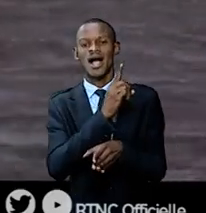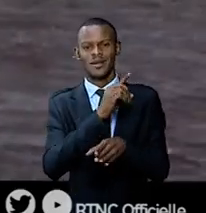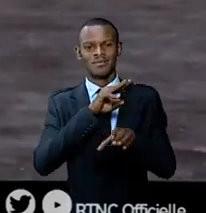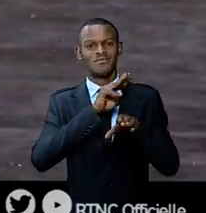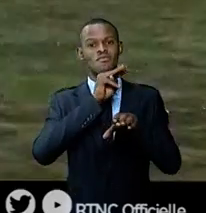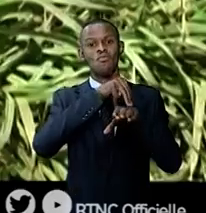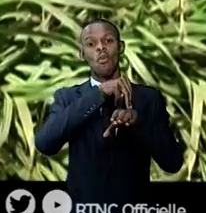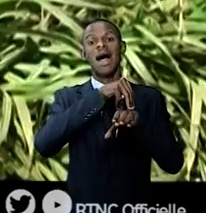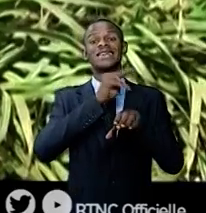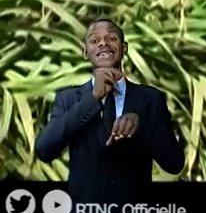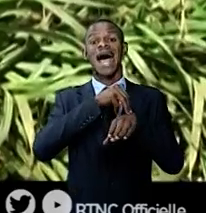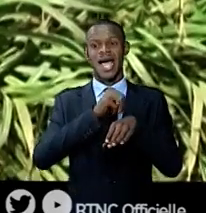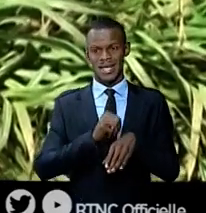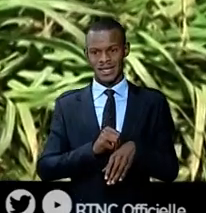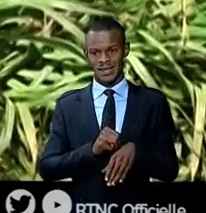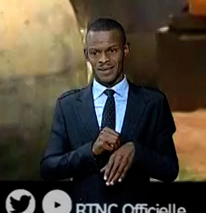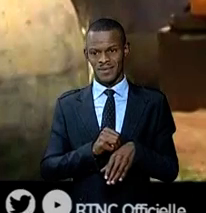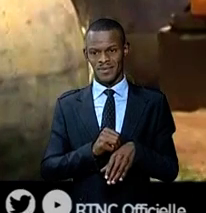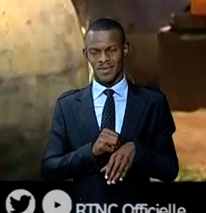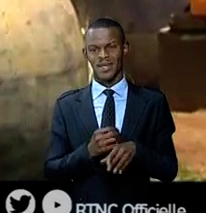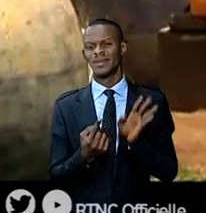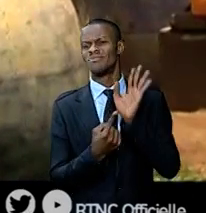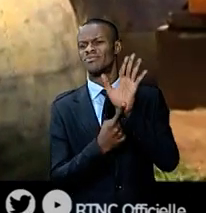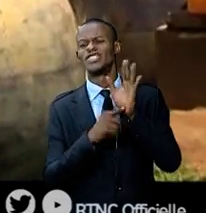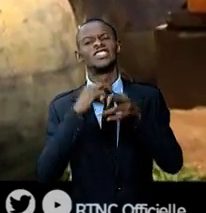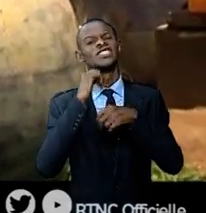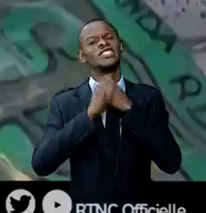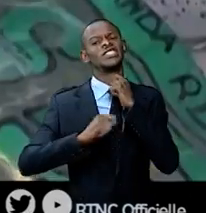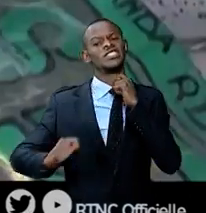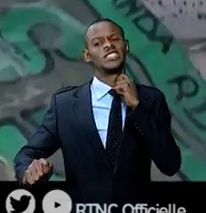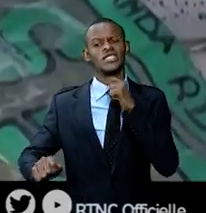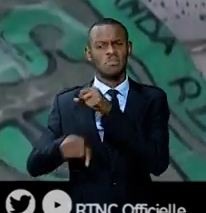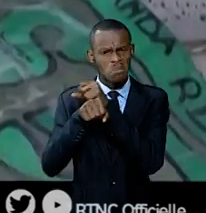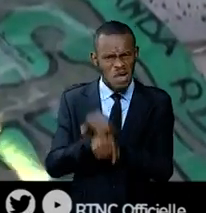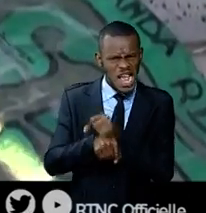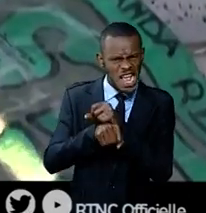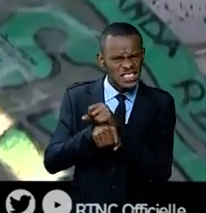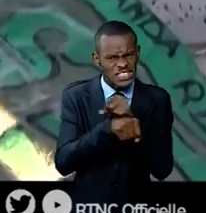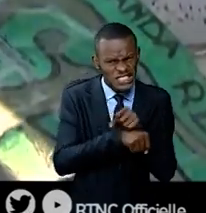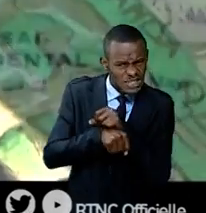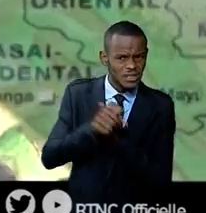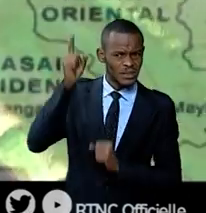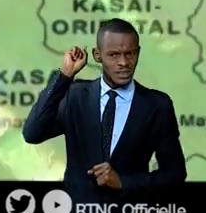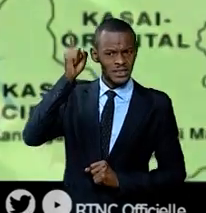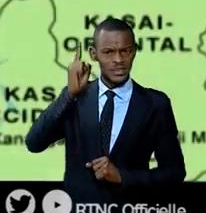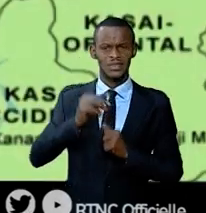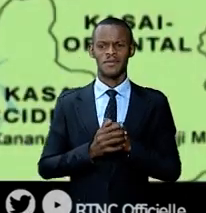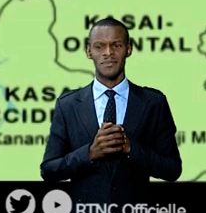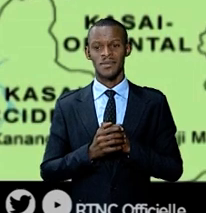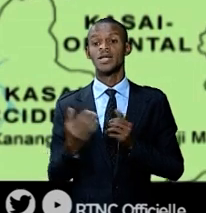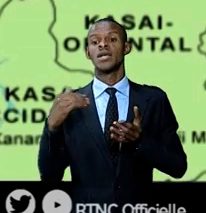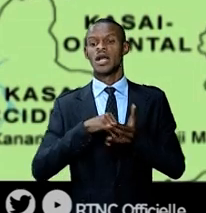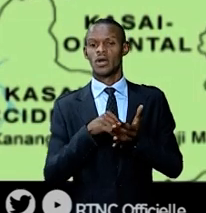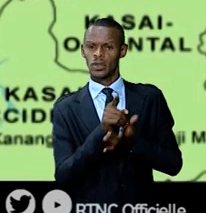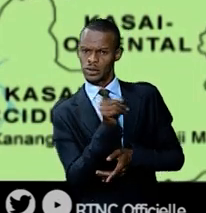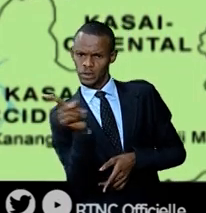qui porte encore les vestiges de l'esclavage. La liste n'est pas exhaustive. Dans l'autre sens, le tableau des